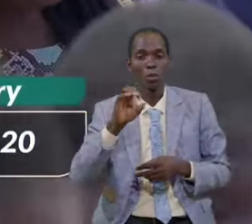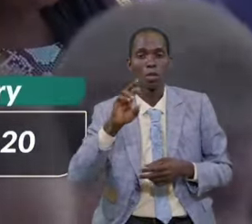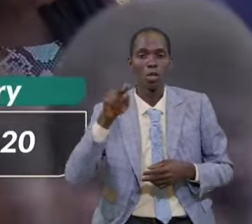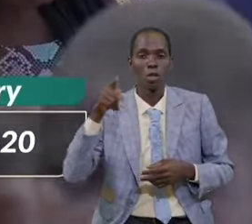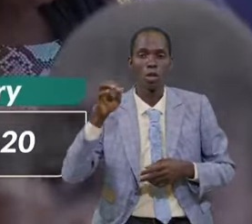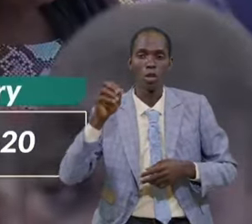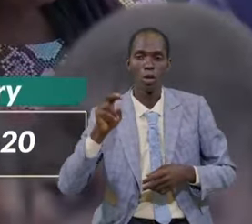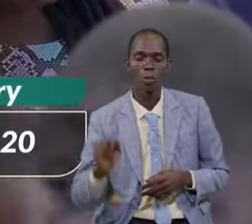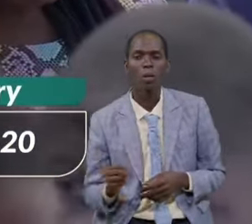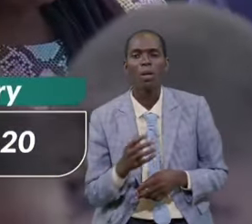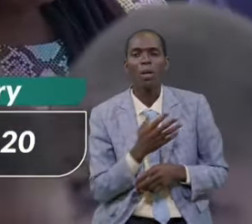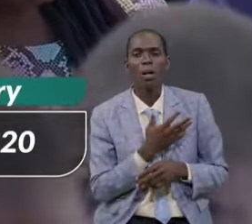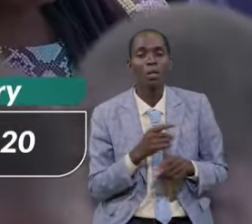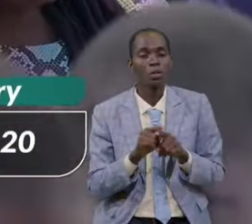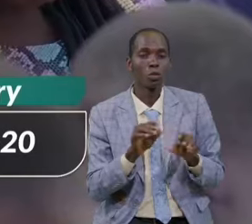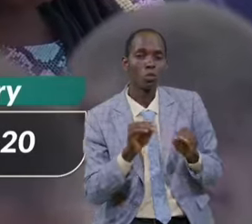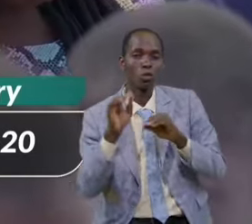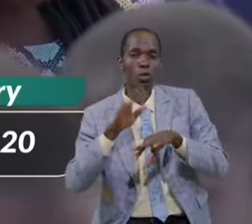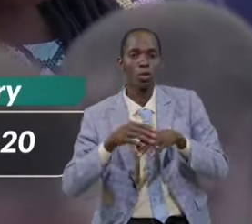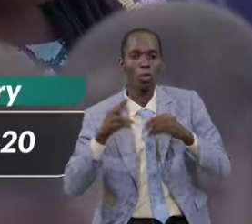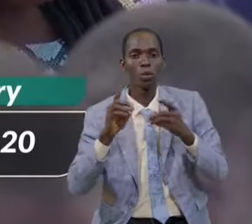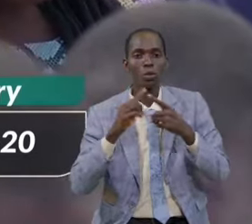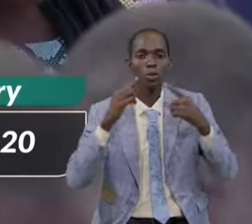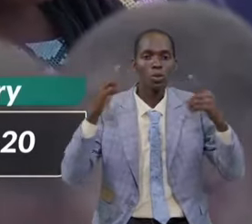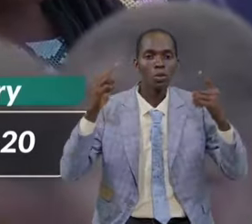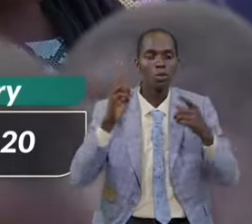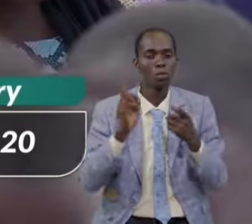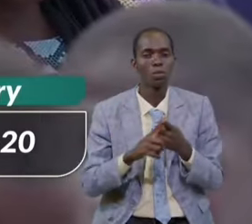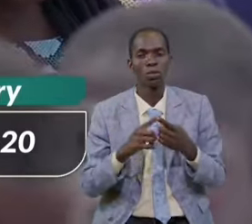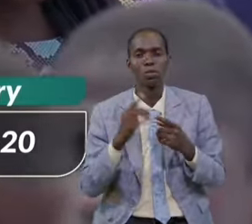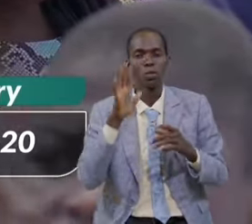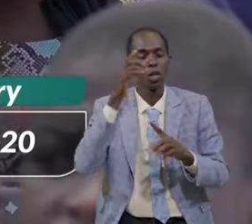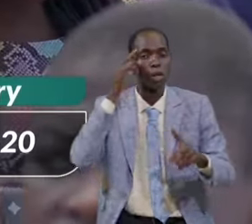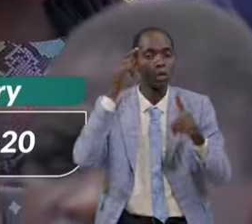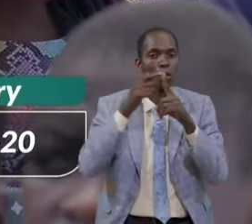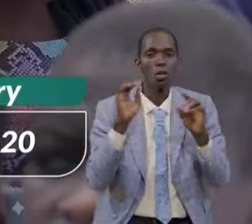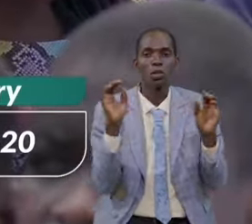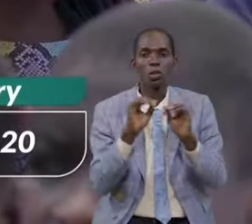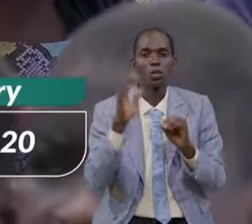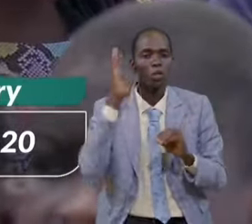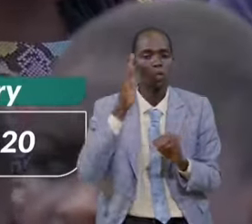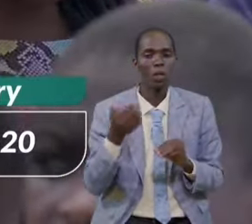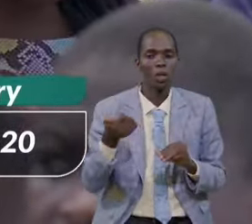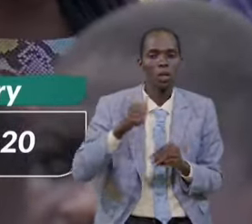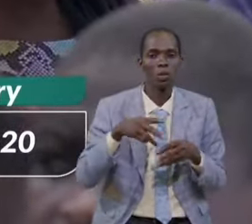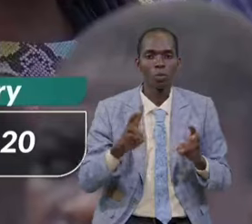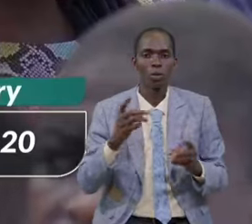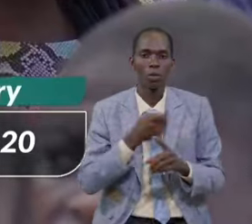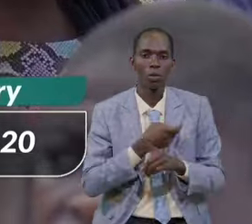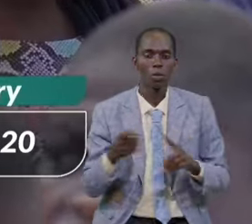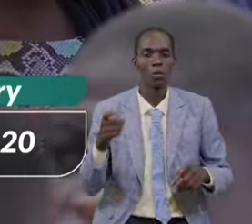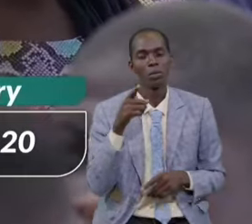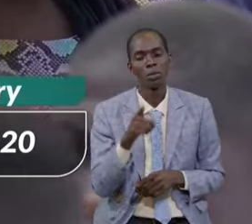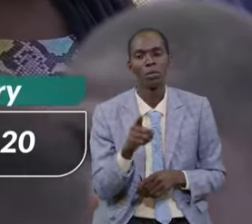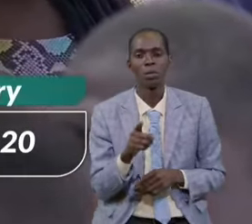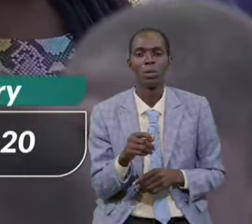sur le ciel, sur la voie de la réalisation, sur la voie de tes objectifs. Rien ne pourra te nuire.